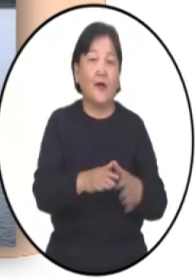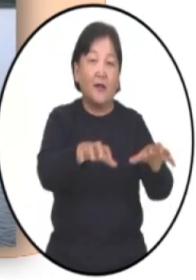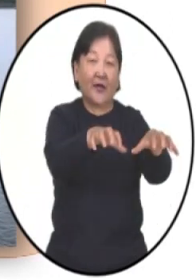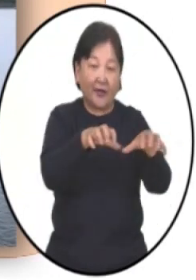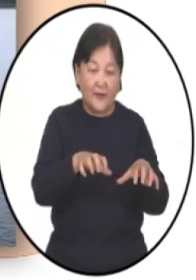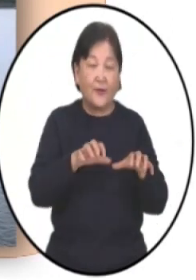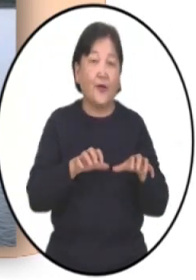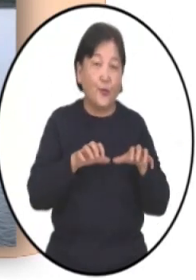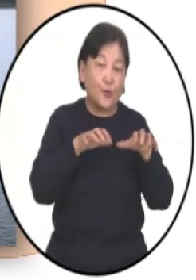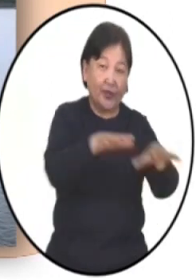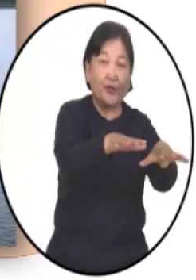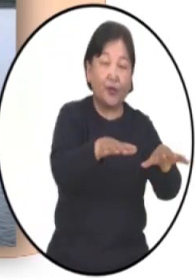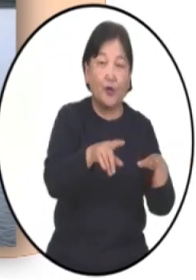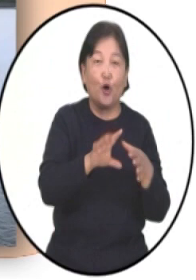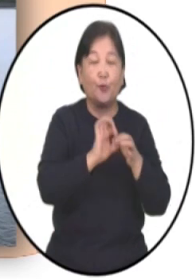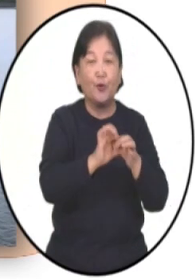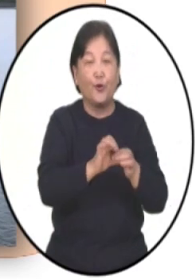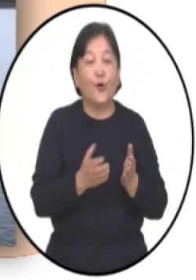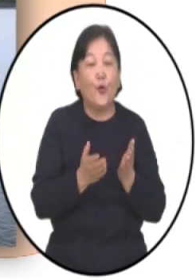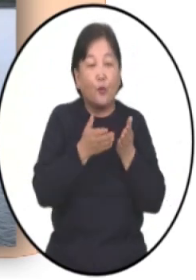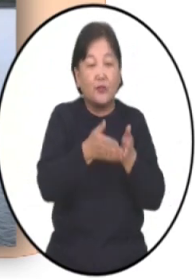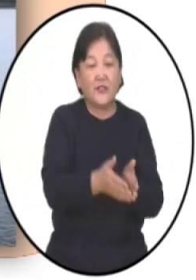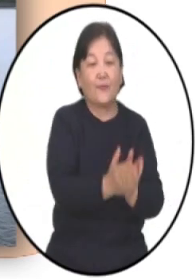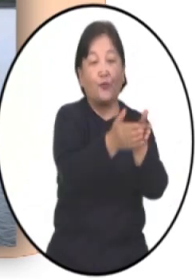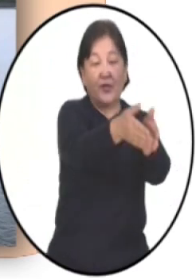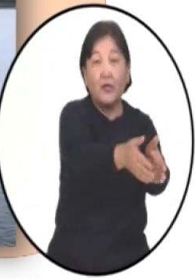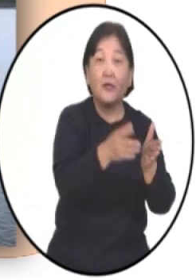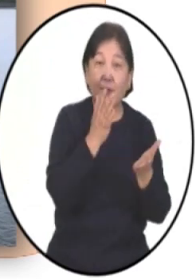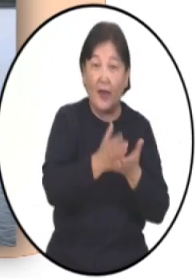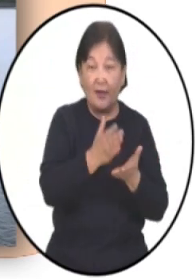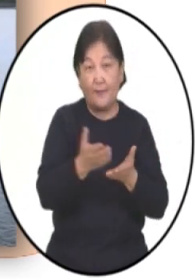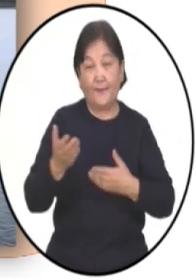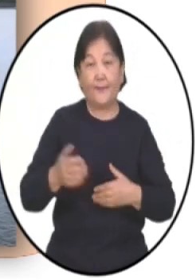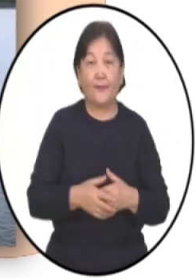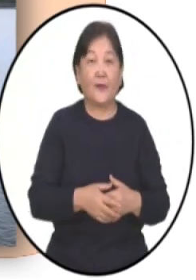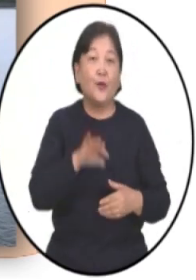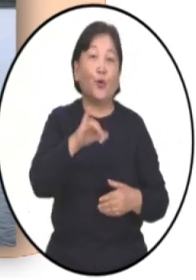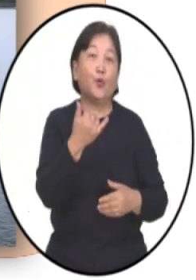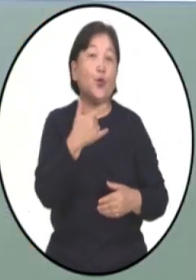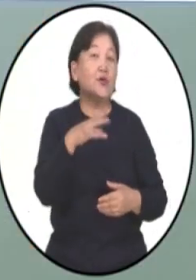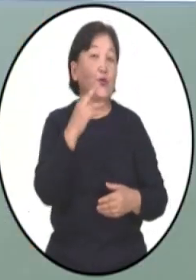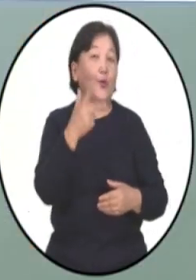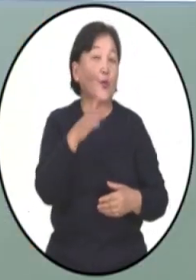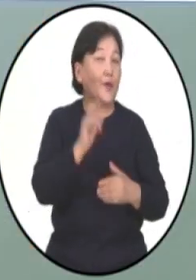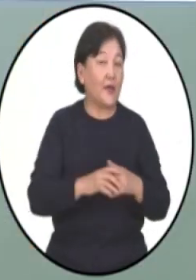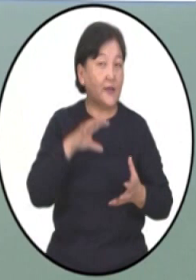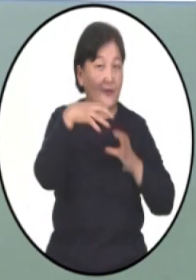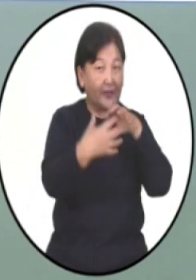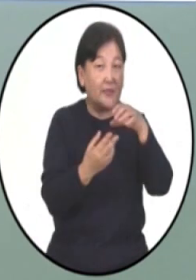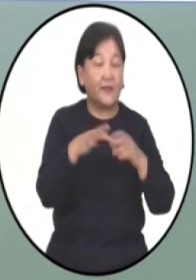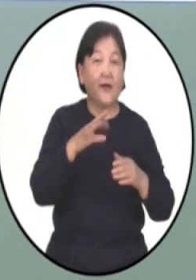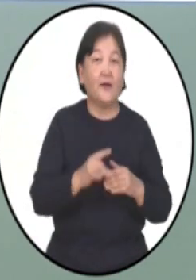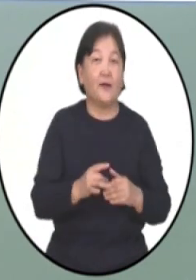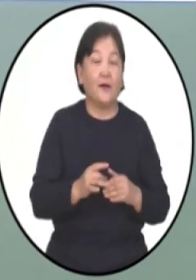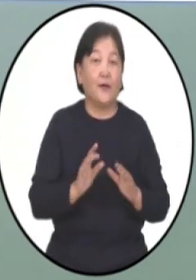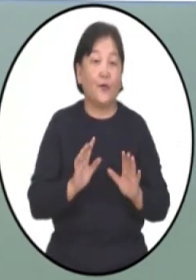далайн боомтыг оновчтой газар байрлуулах хэрэгцээтэй тулгардаг. За энэ нь юу гэсэн хэрэг дэлхийд ир